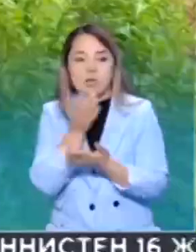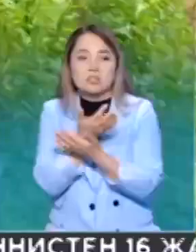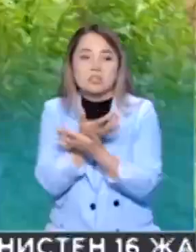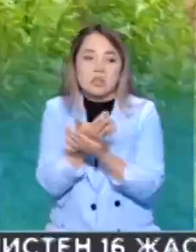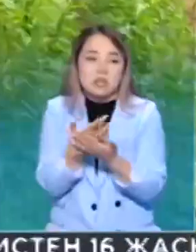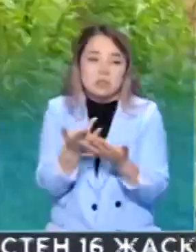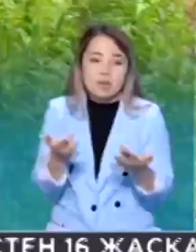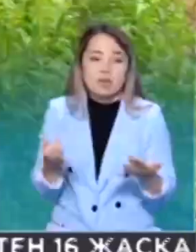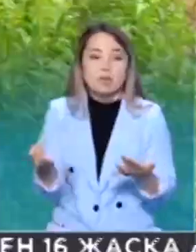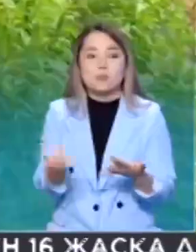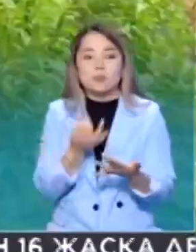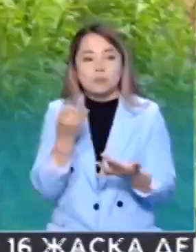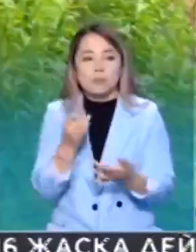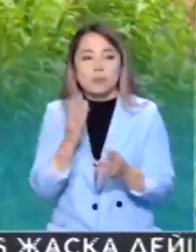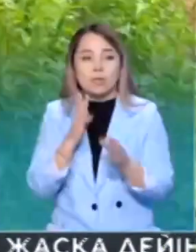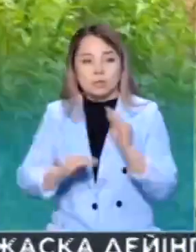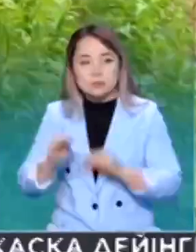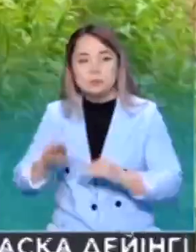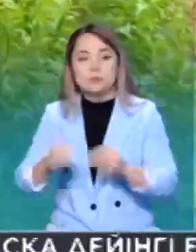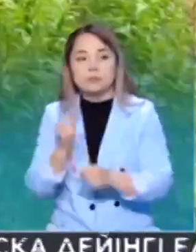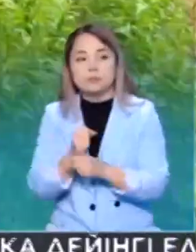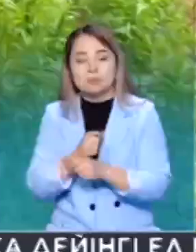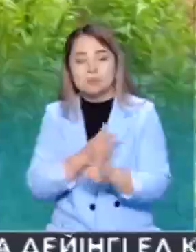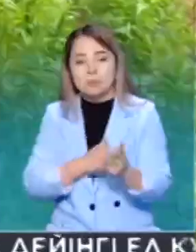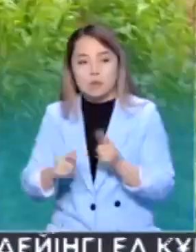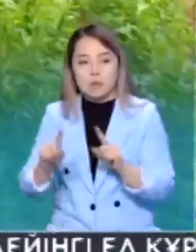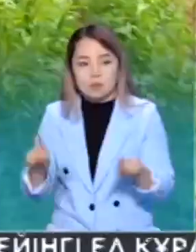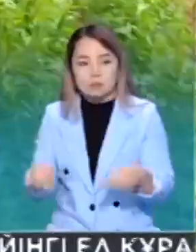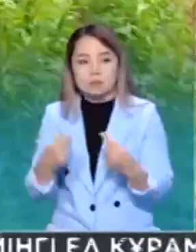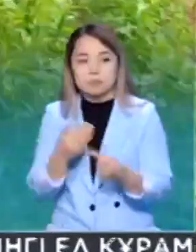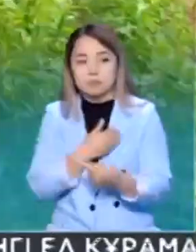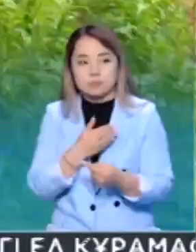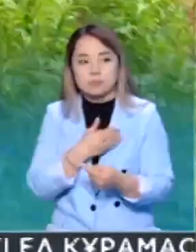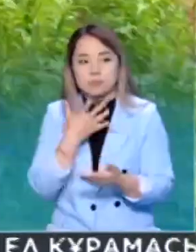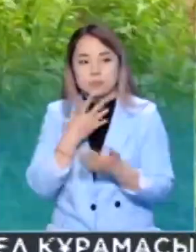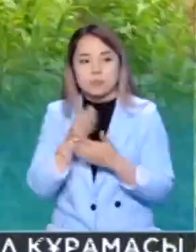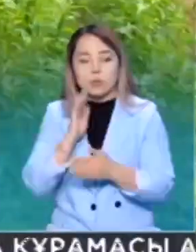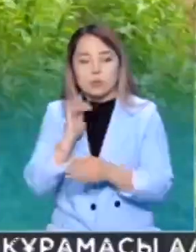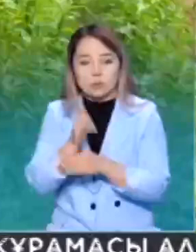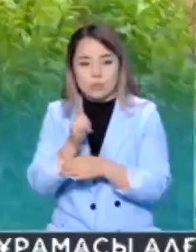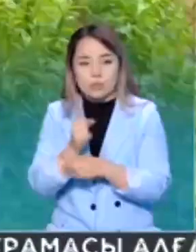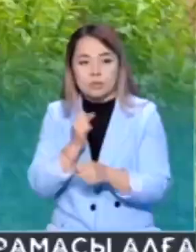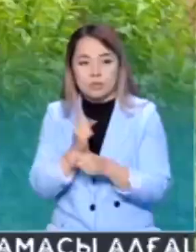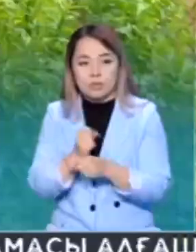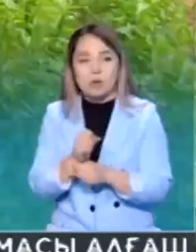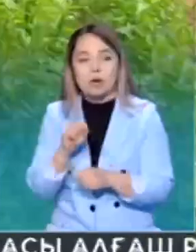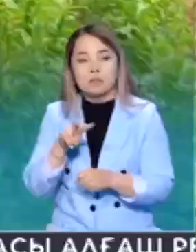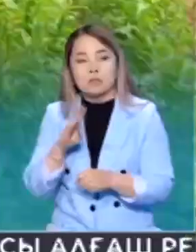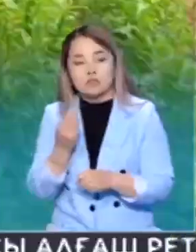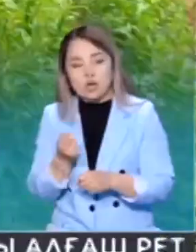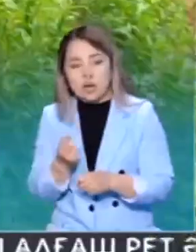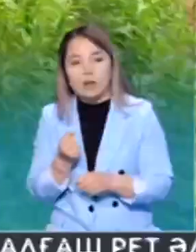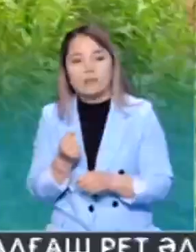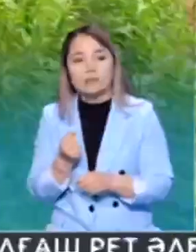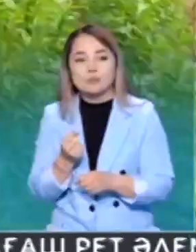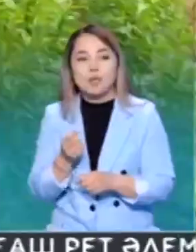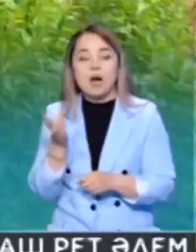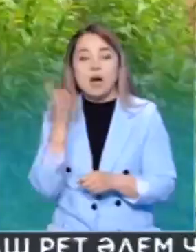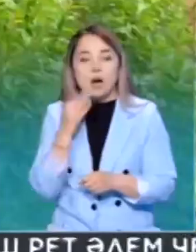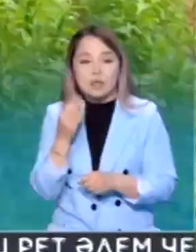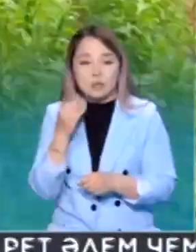міне Құдағыласа еліме көбейтіп жатырмын, тұт егіп жатырмын, алша,